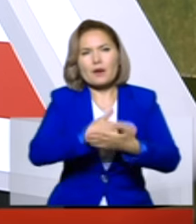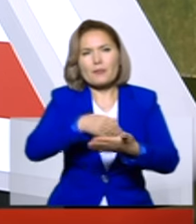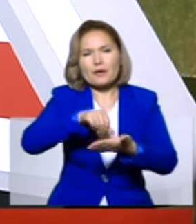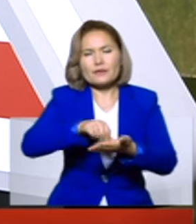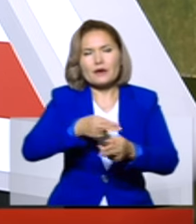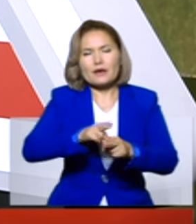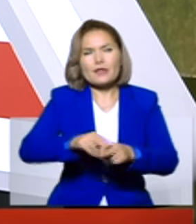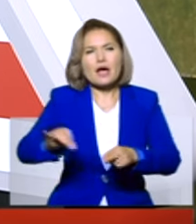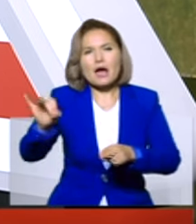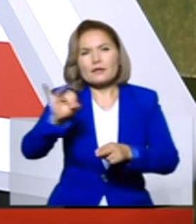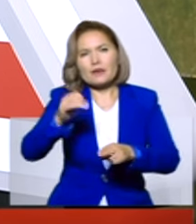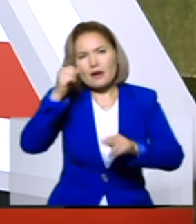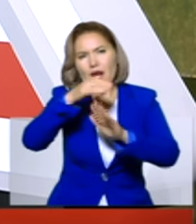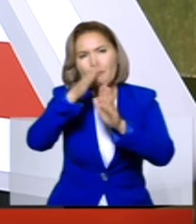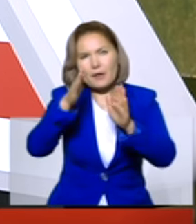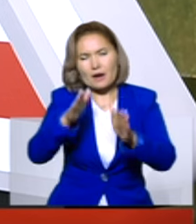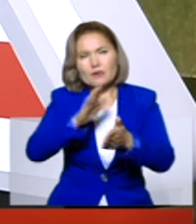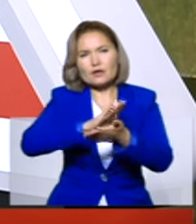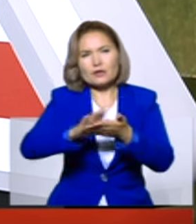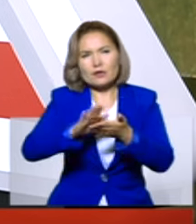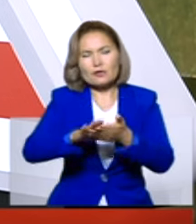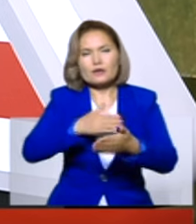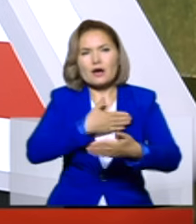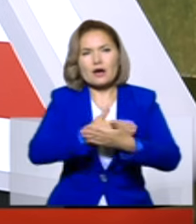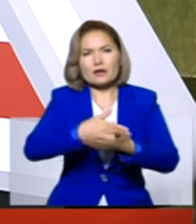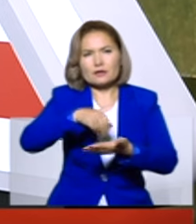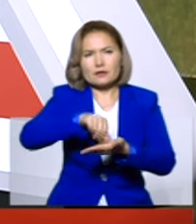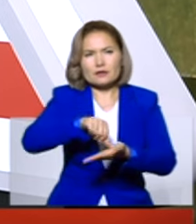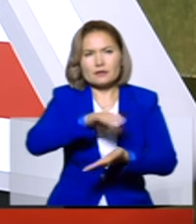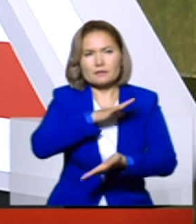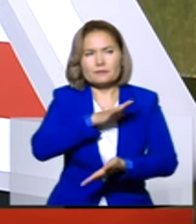басымдық тарихи нысандар мен ескерткішті тазартуға берілді.